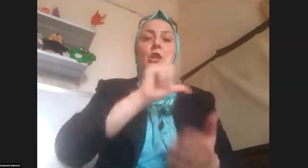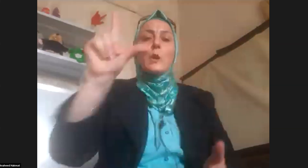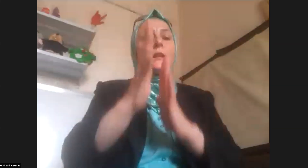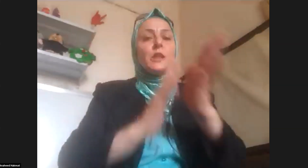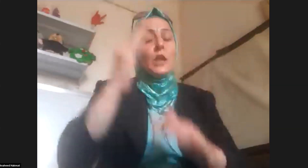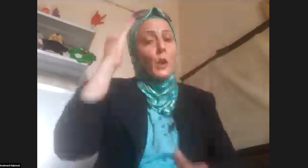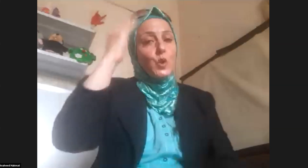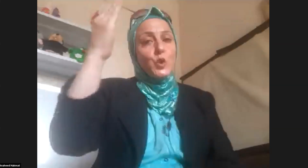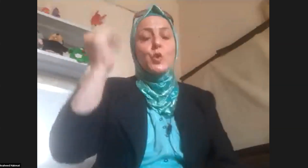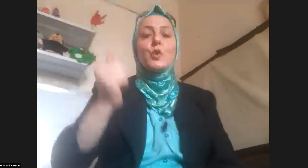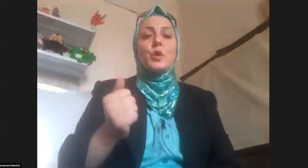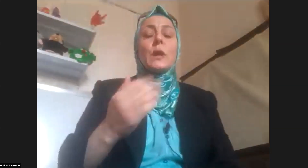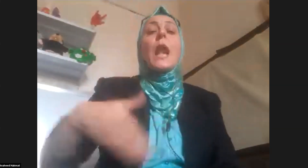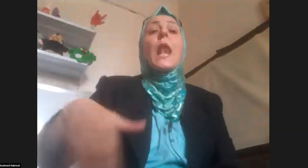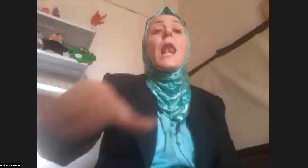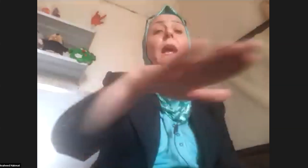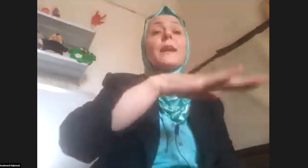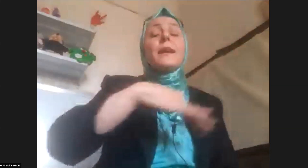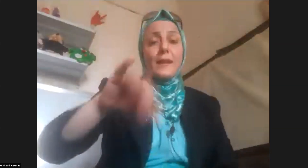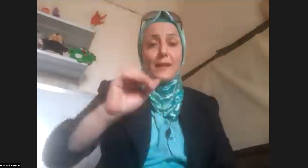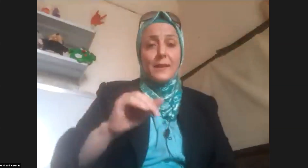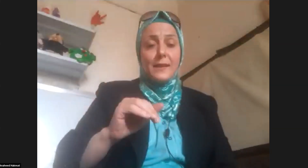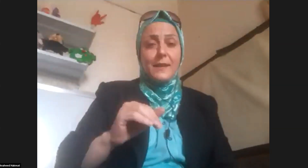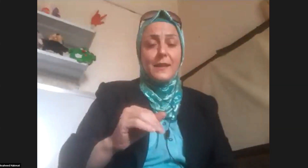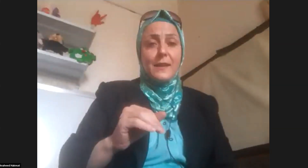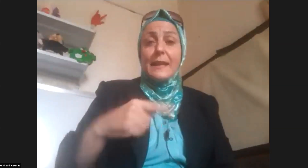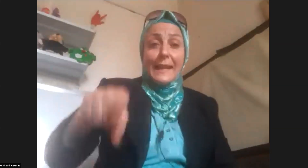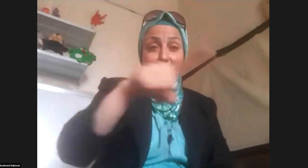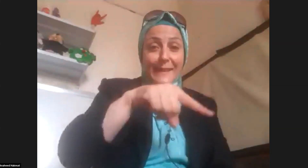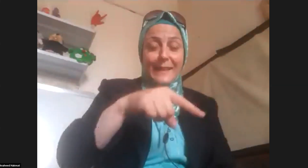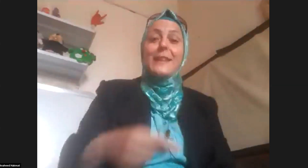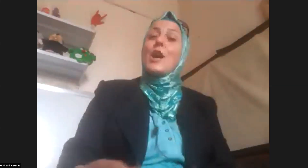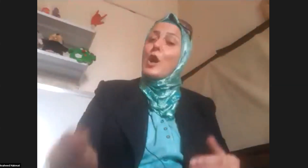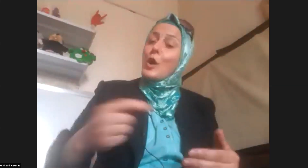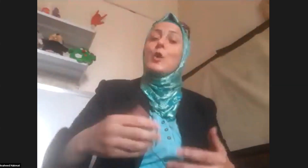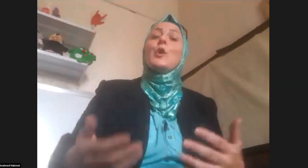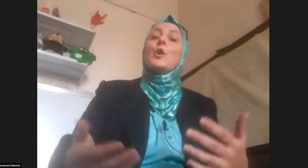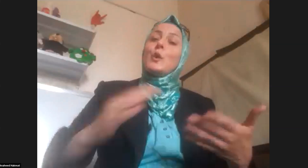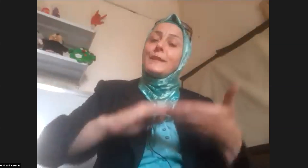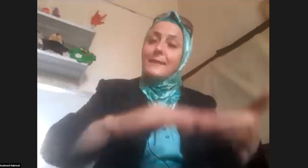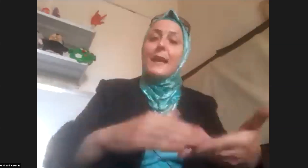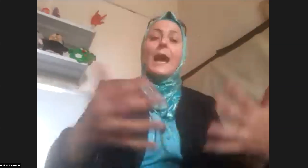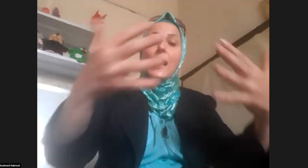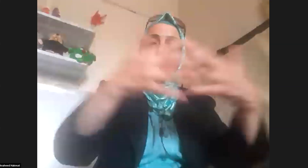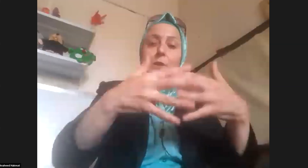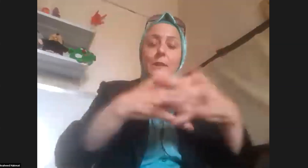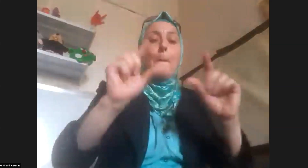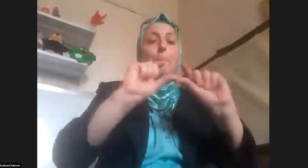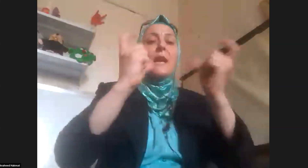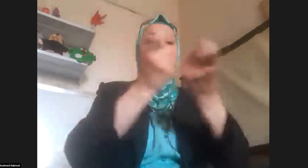والشكر لكل من يعني ساهم في إنجاح هذه الندوة من